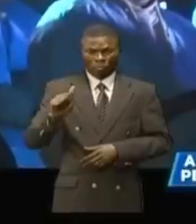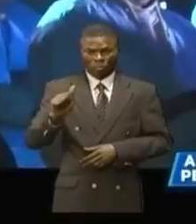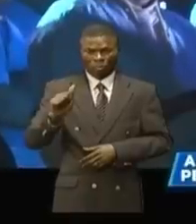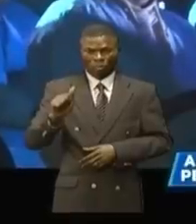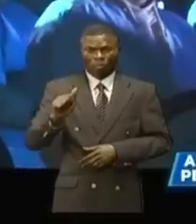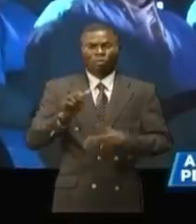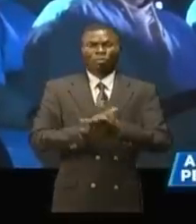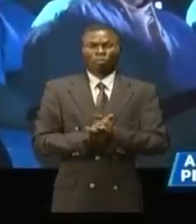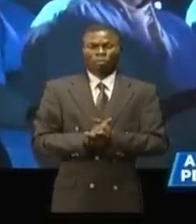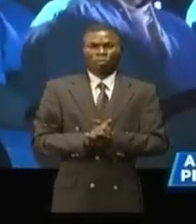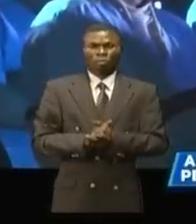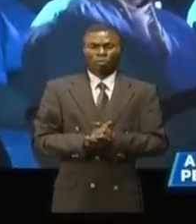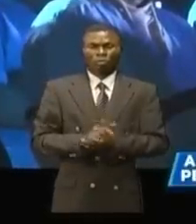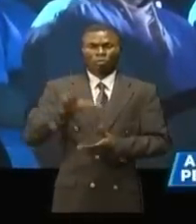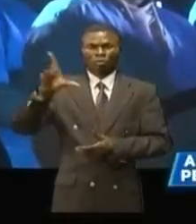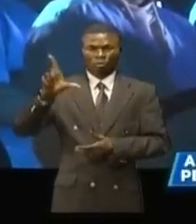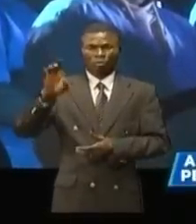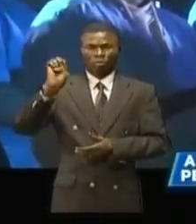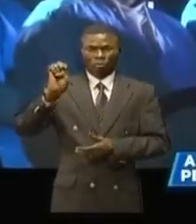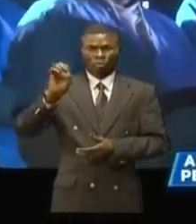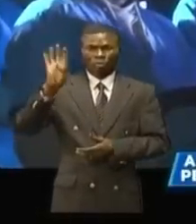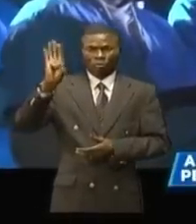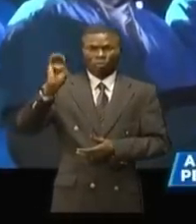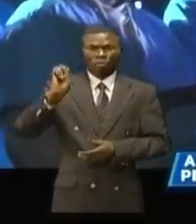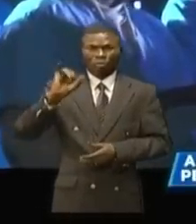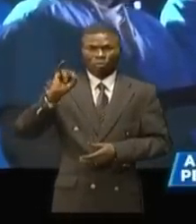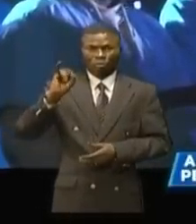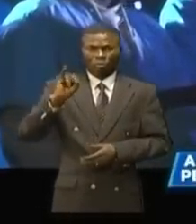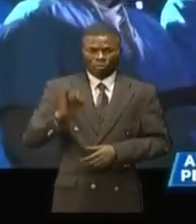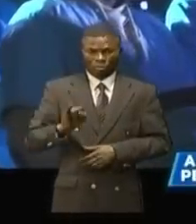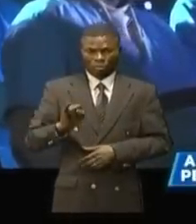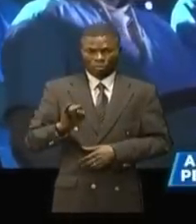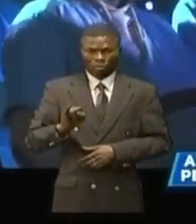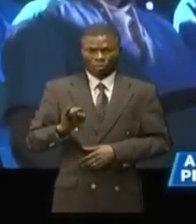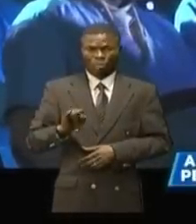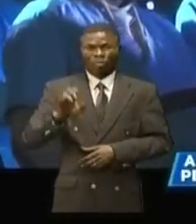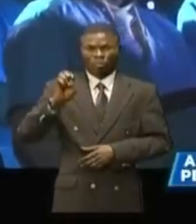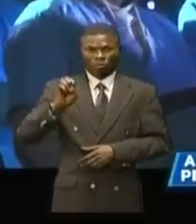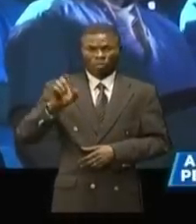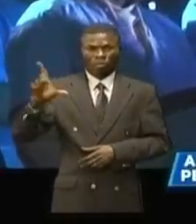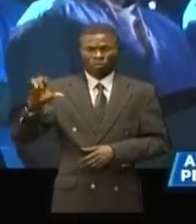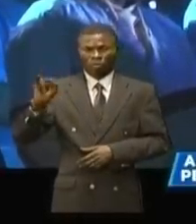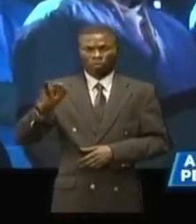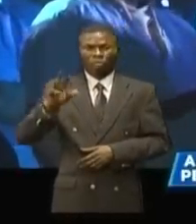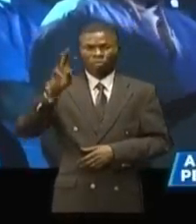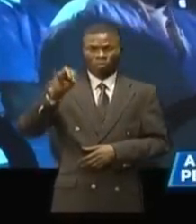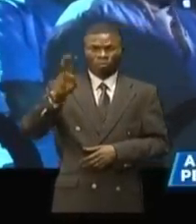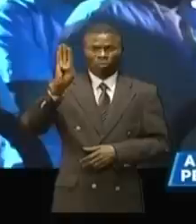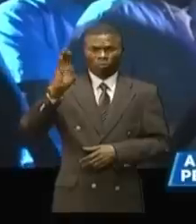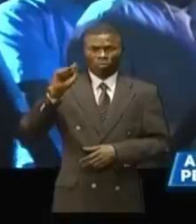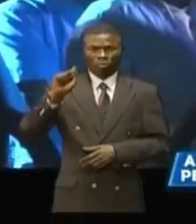Sam, Lebeni Yabuila, Eliana, Mbangina,